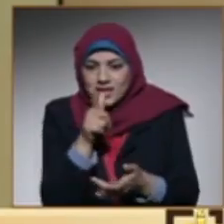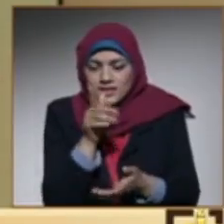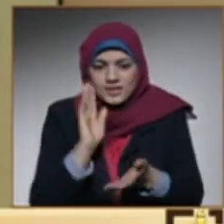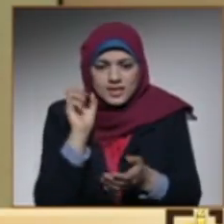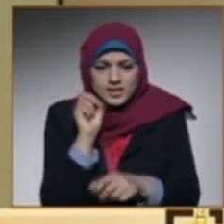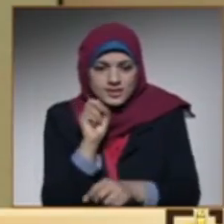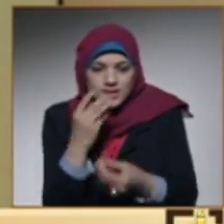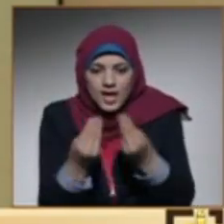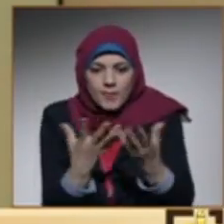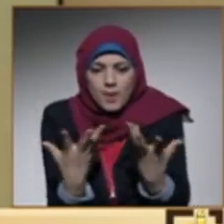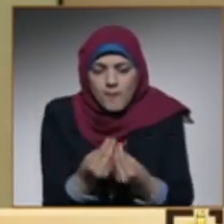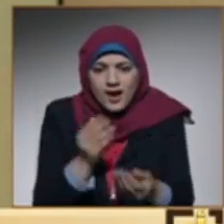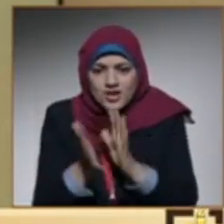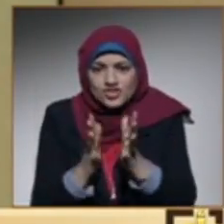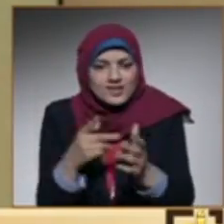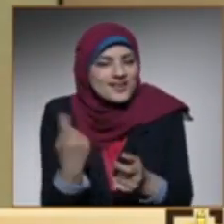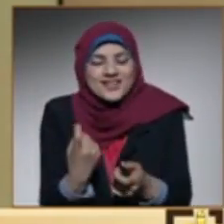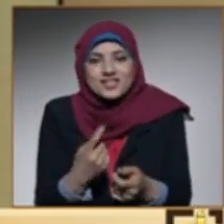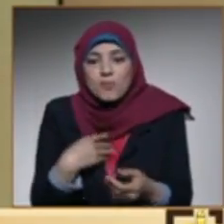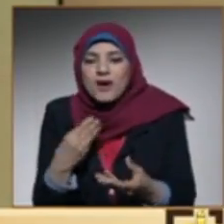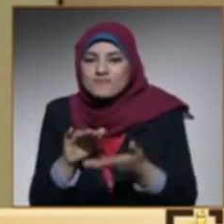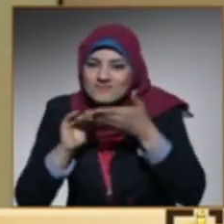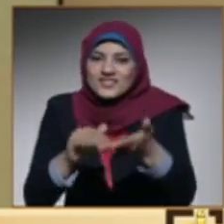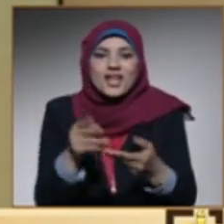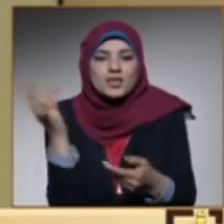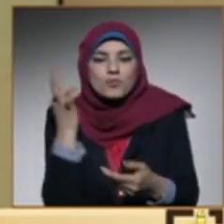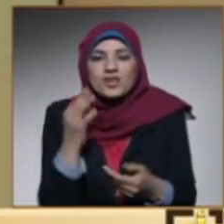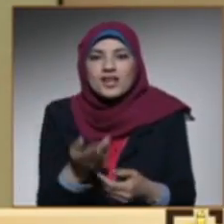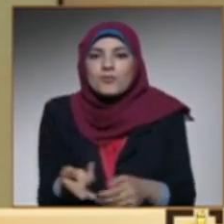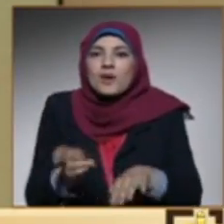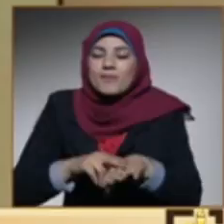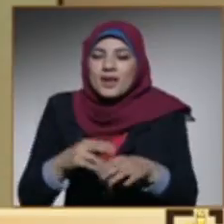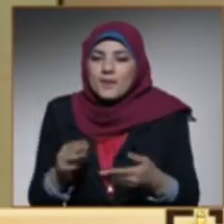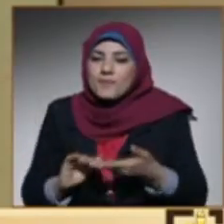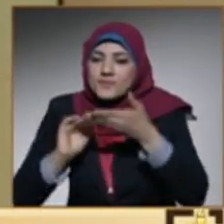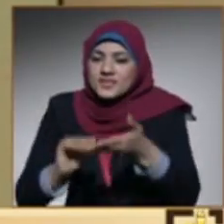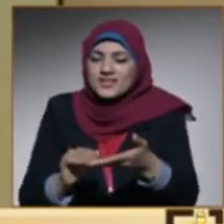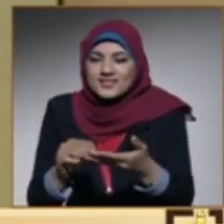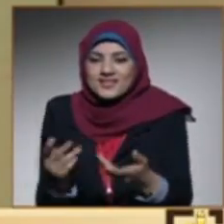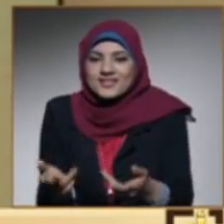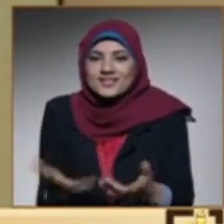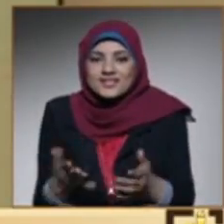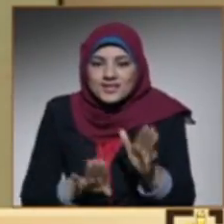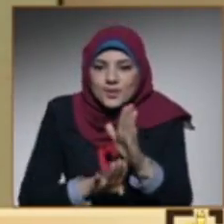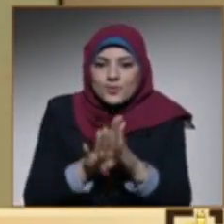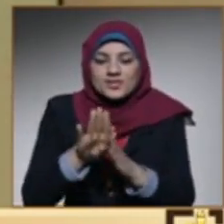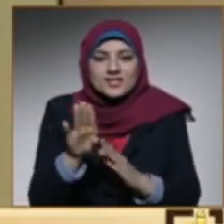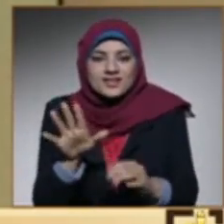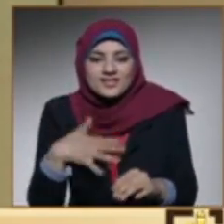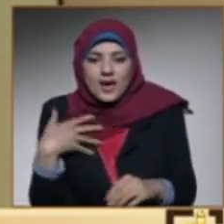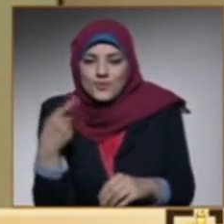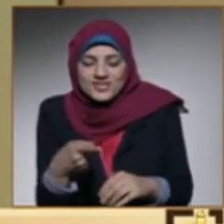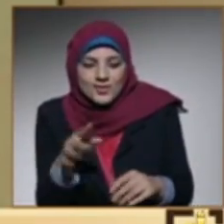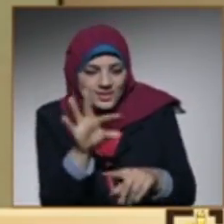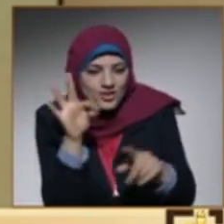الطبيعي هو اللي عنده صعوبة، لكن هو بيسهل لك قد ايه ان انت تتعامل معاه كبني ادم طبيعي وتوصل للي انت عايزه. طبعا